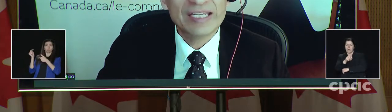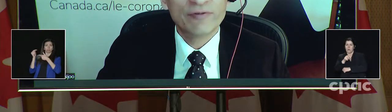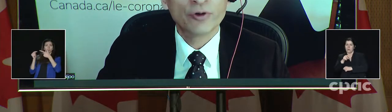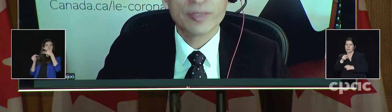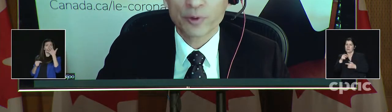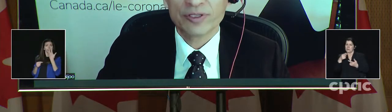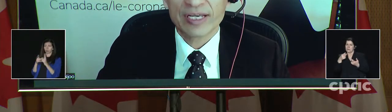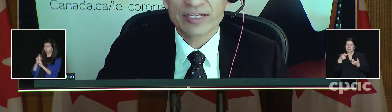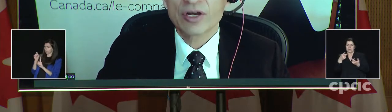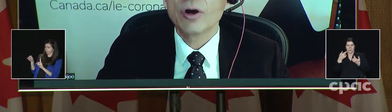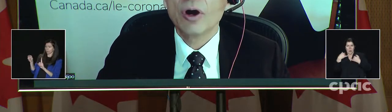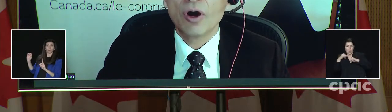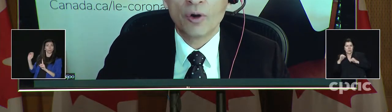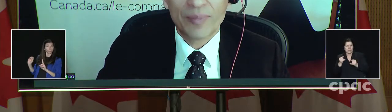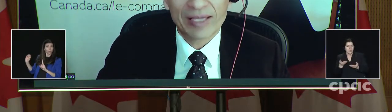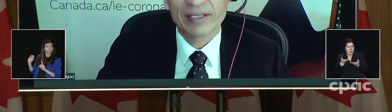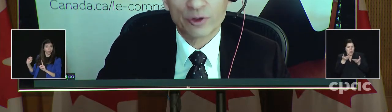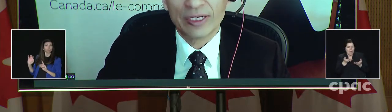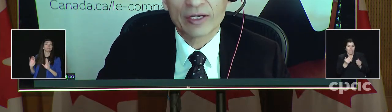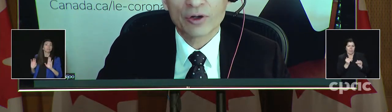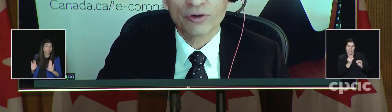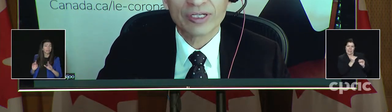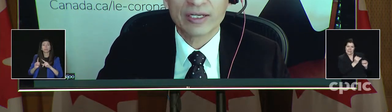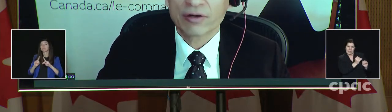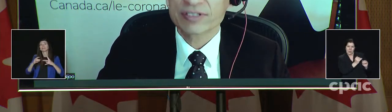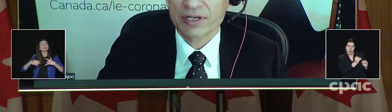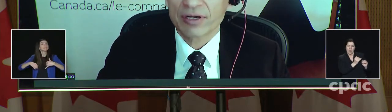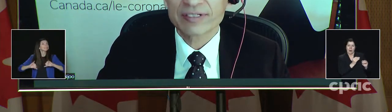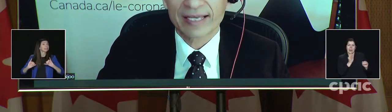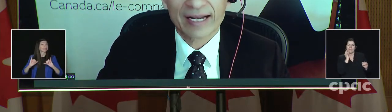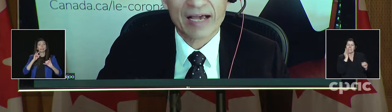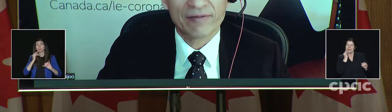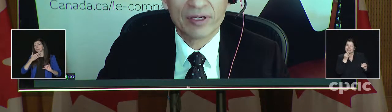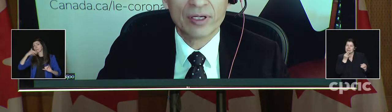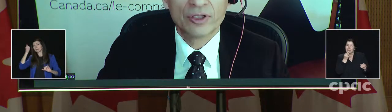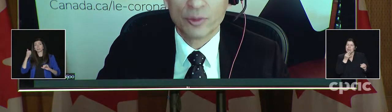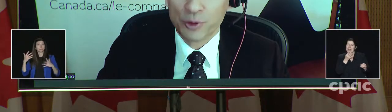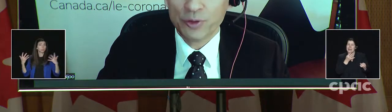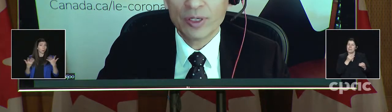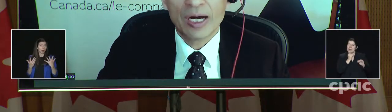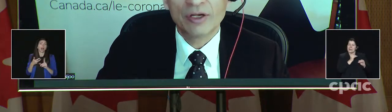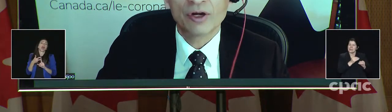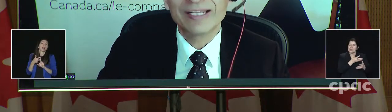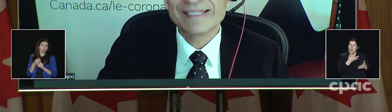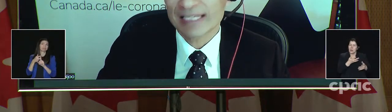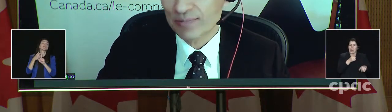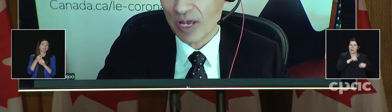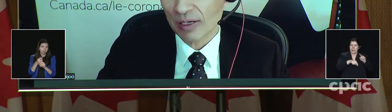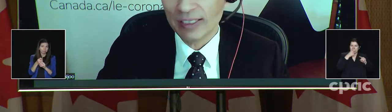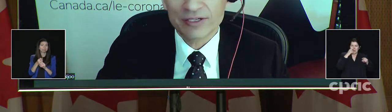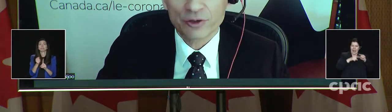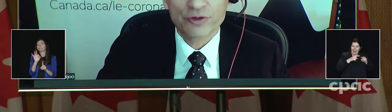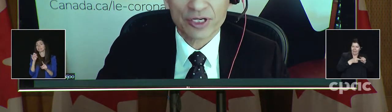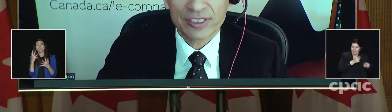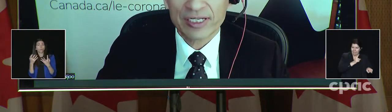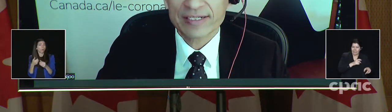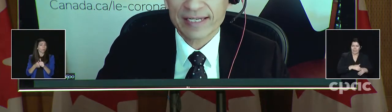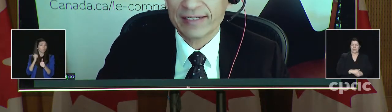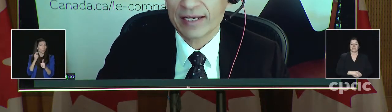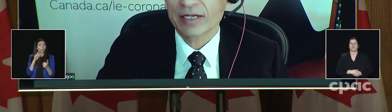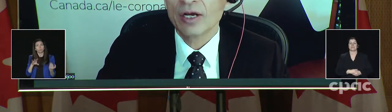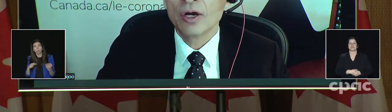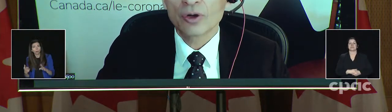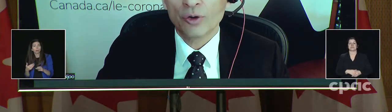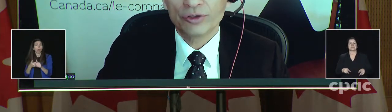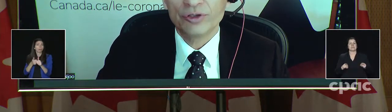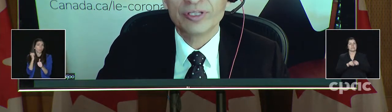un niveau de protection, en particulier contre les conséquences graves. De plus, alors que les experts et les autorités